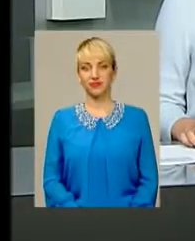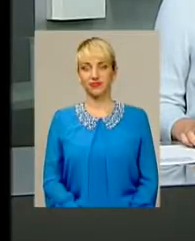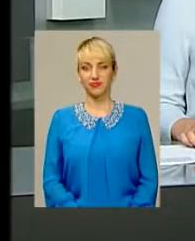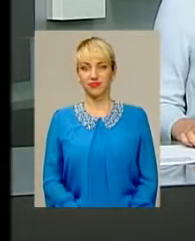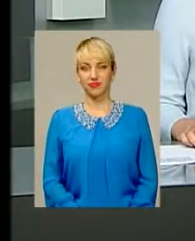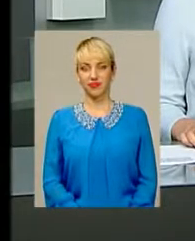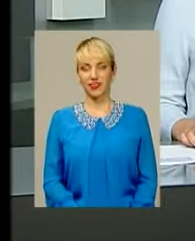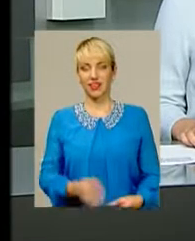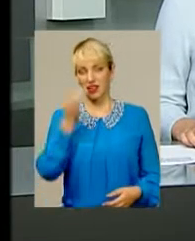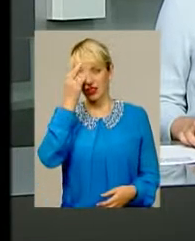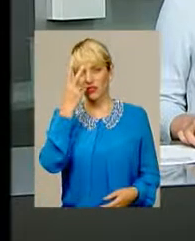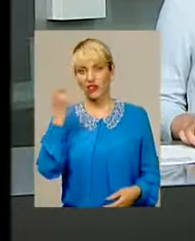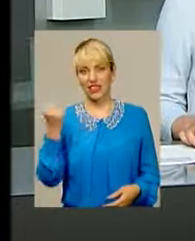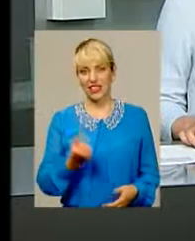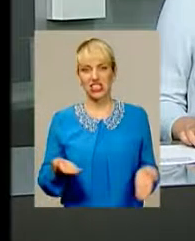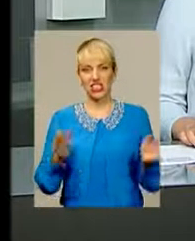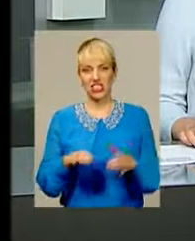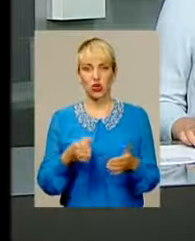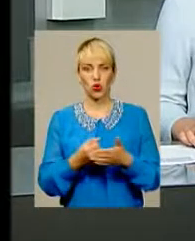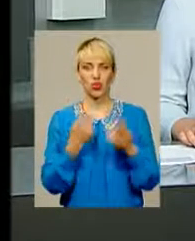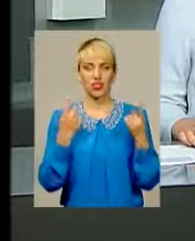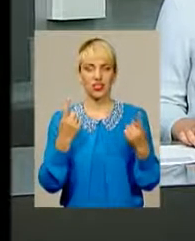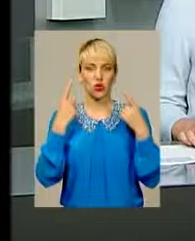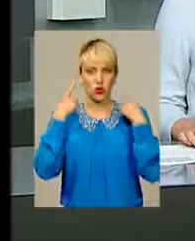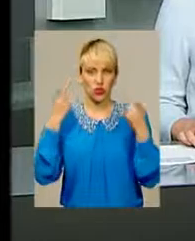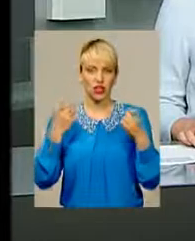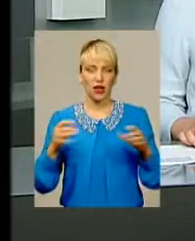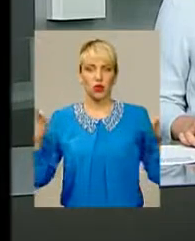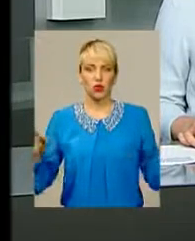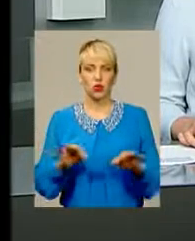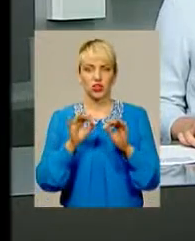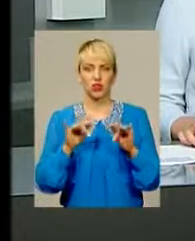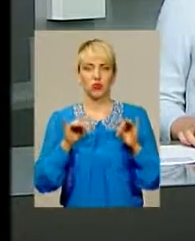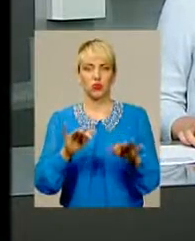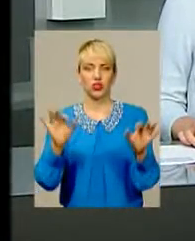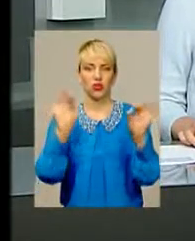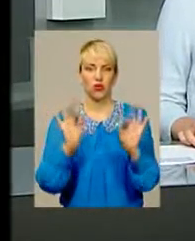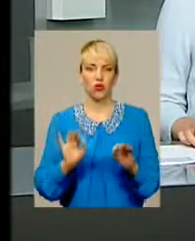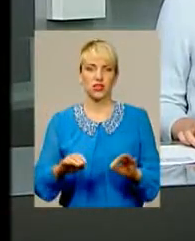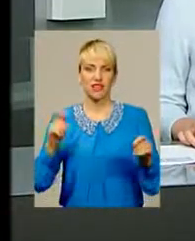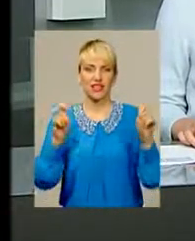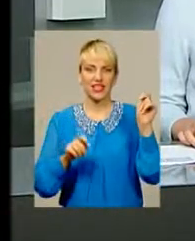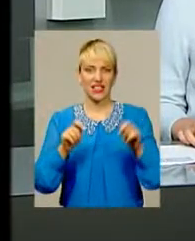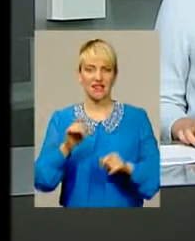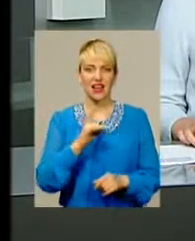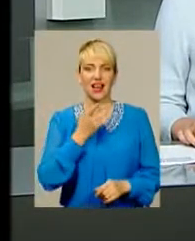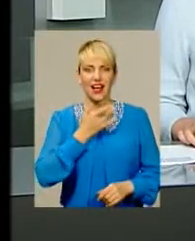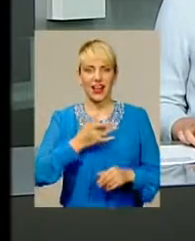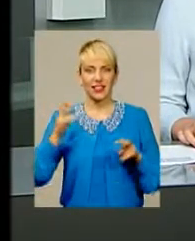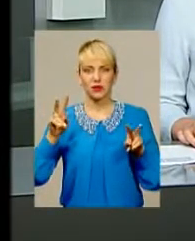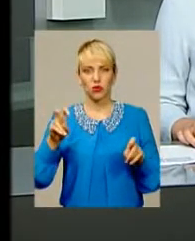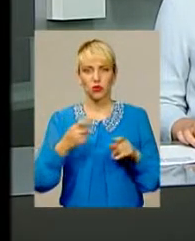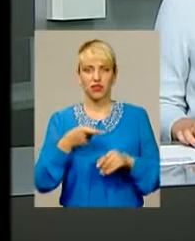Рівно два тижні залишилось до однієї з найгучніших музичних подій осені – фестивалю «Республіка». Він із